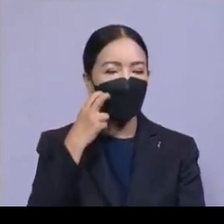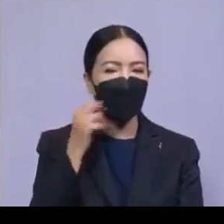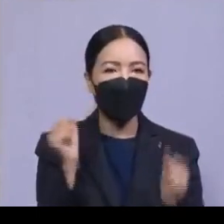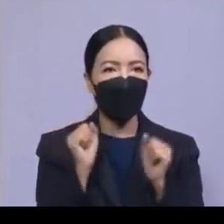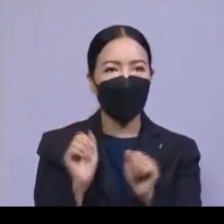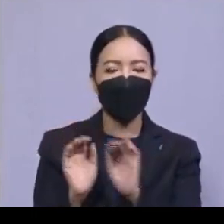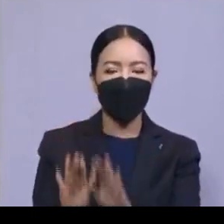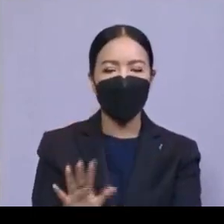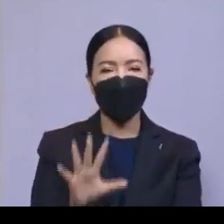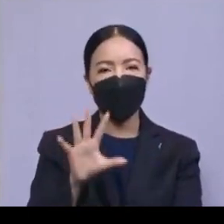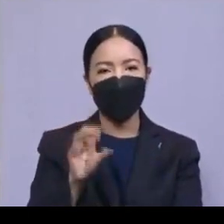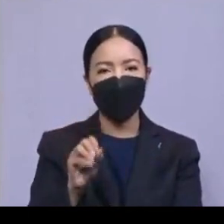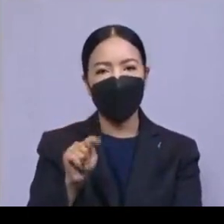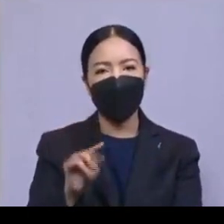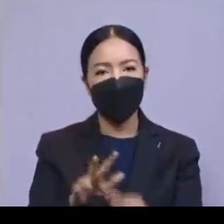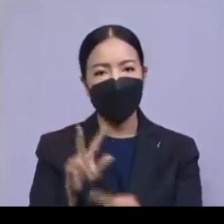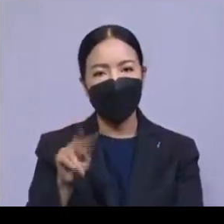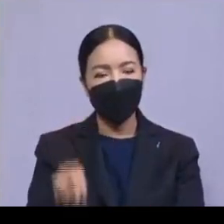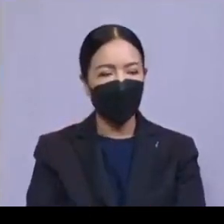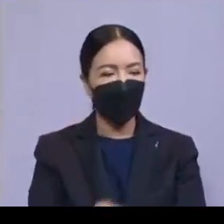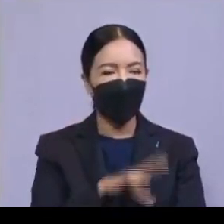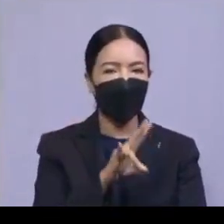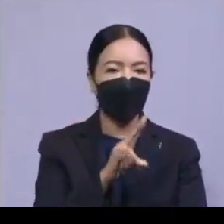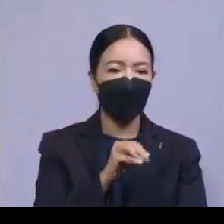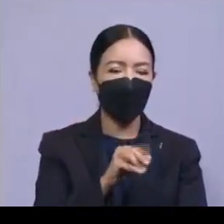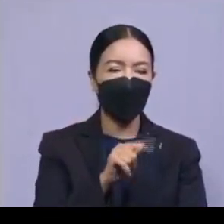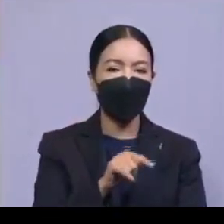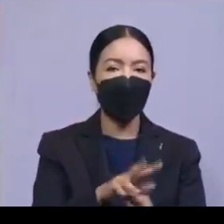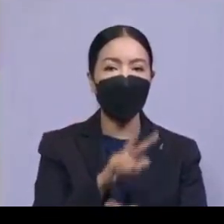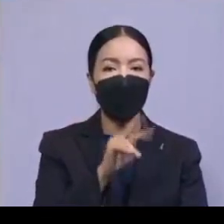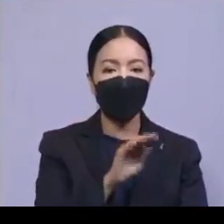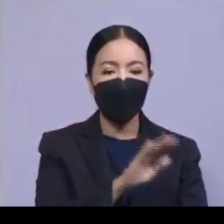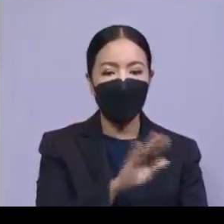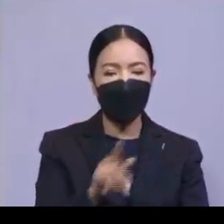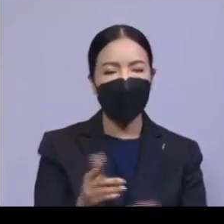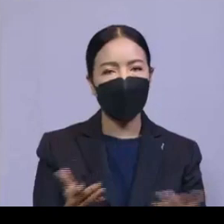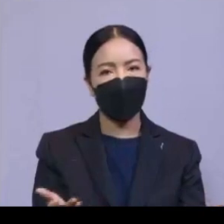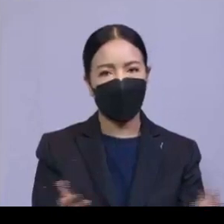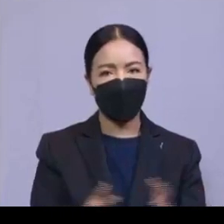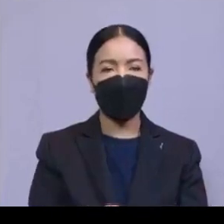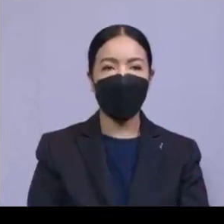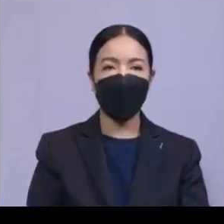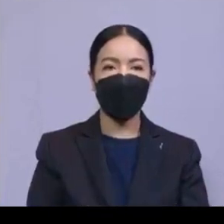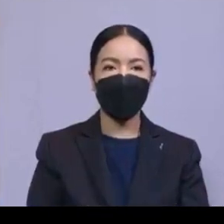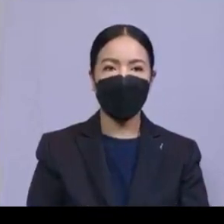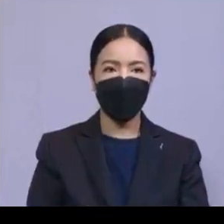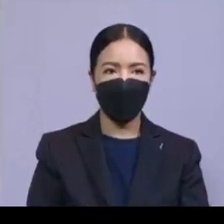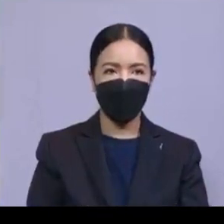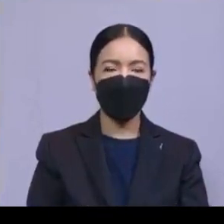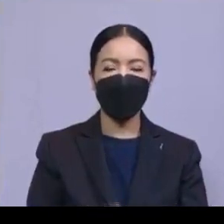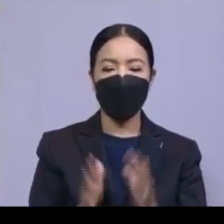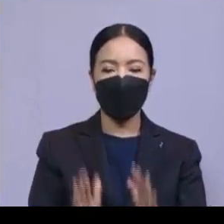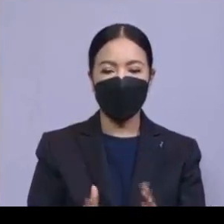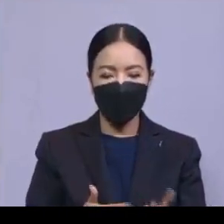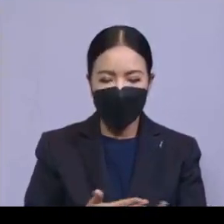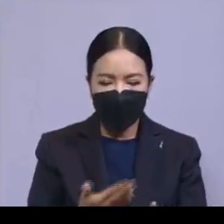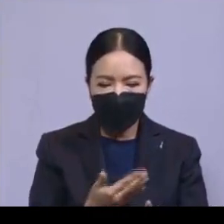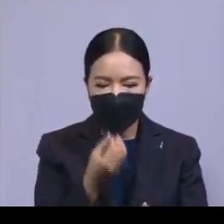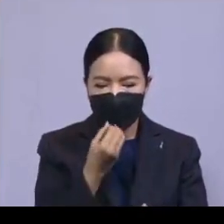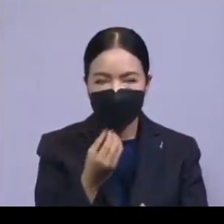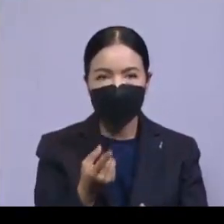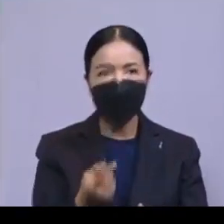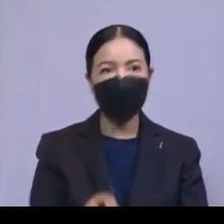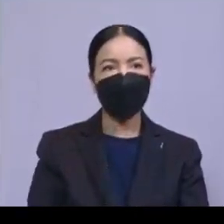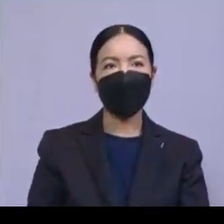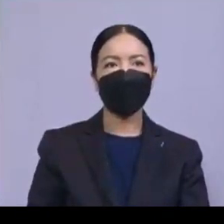ผ้า 10ตัน 60ตัน 50สารอะไรเงี้ยเอออันนี้ก็ได้คิดเหมือนกันนะแล้วแพงไปไหมเนี่ยกูบริโภคนะใช่คือ